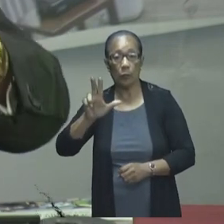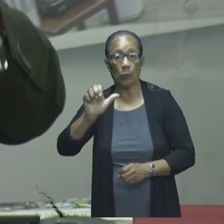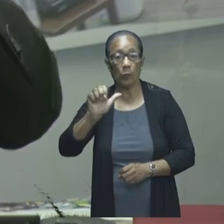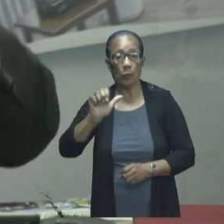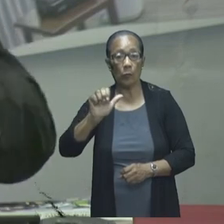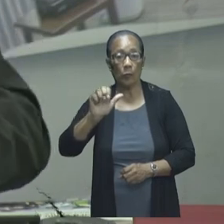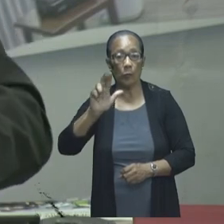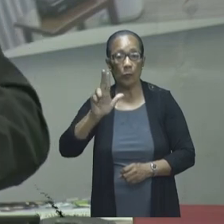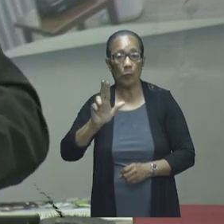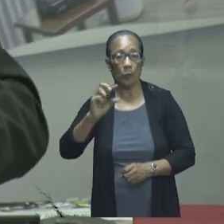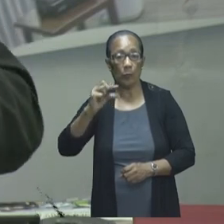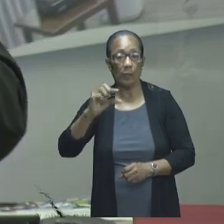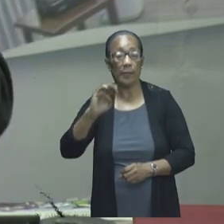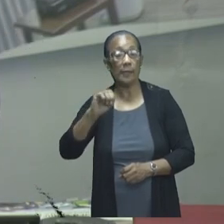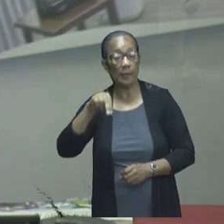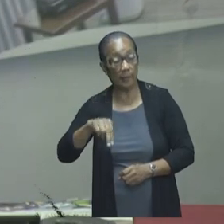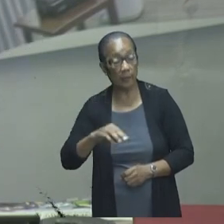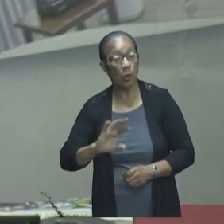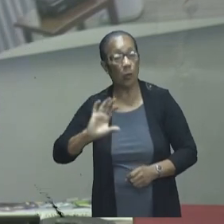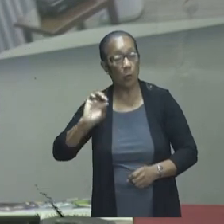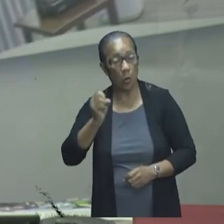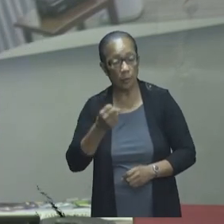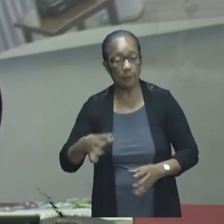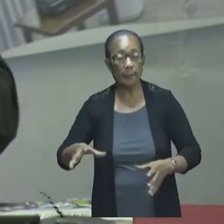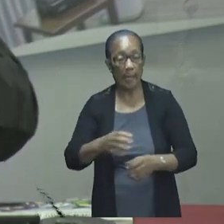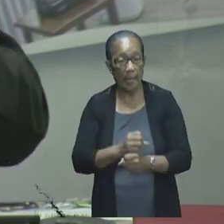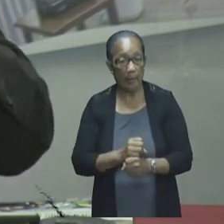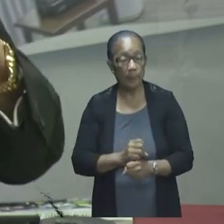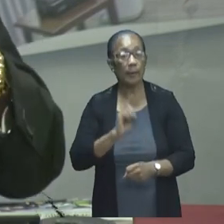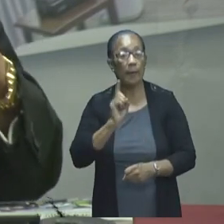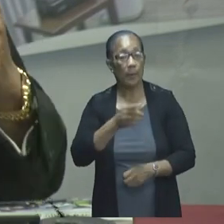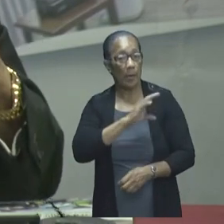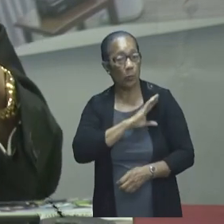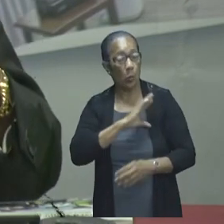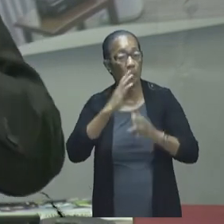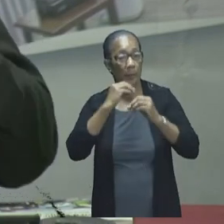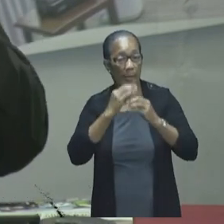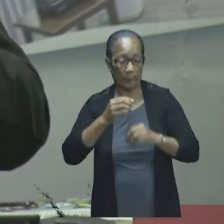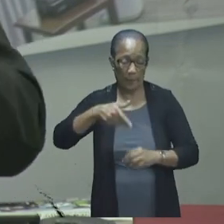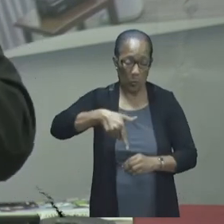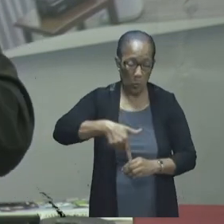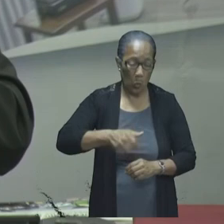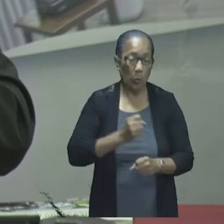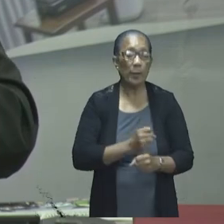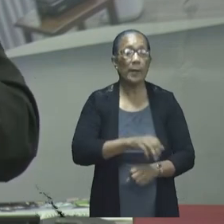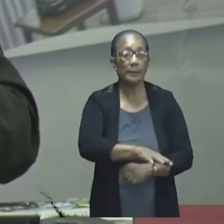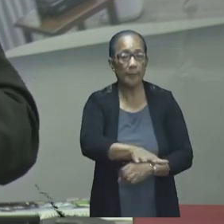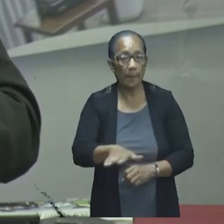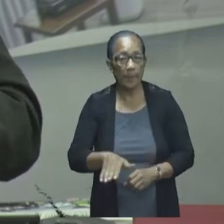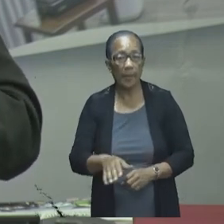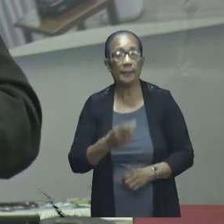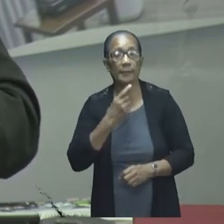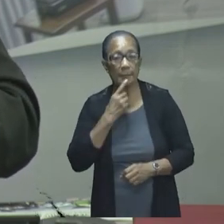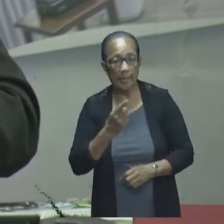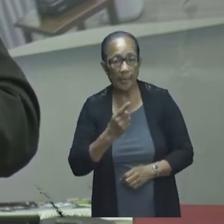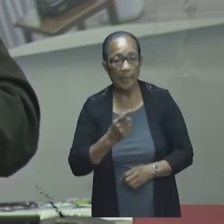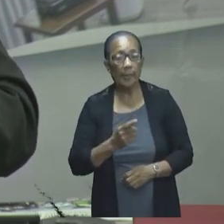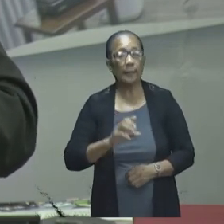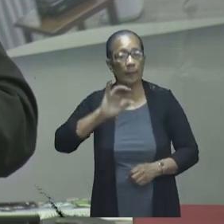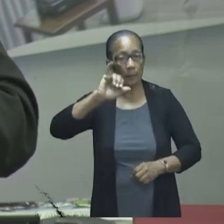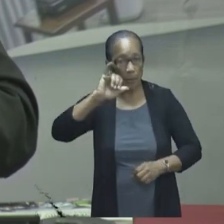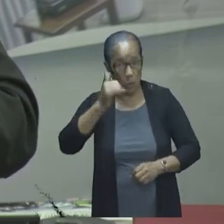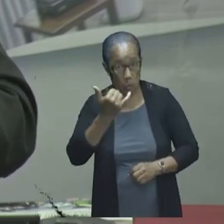ontwerpen duurzaam maar natuurlijk praat ook met de oliemaatschappijen die ook zeggen namelijk dat met de moderne